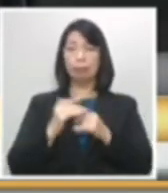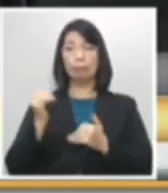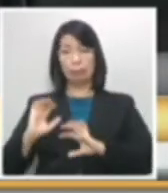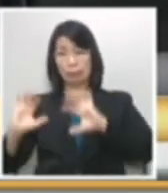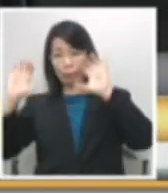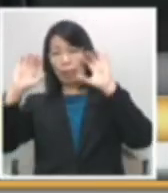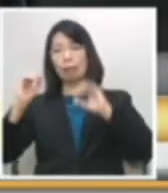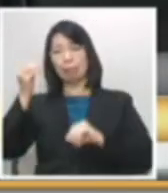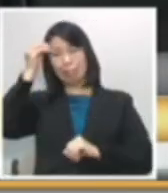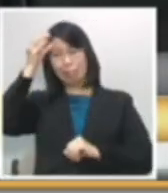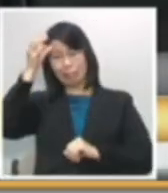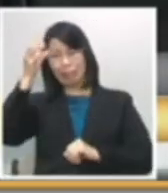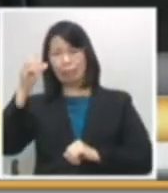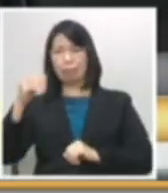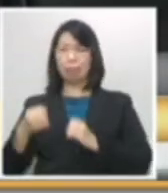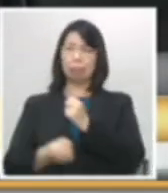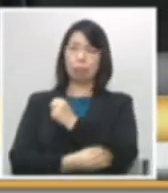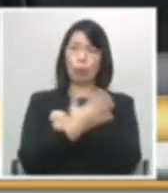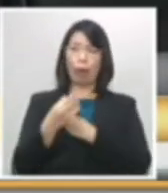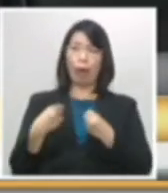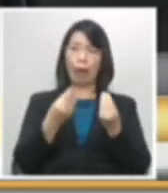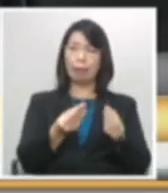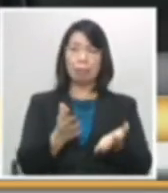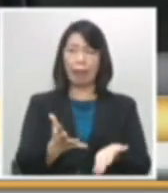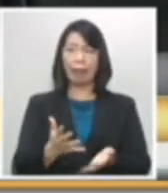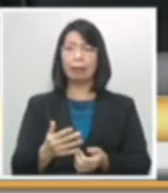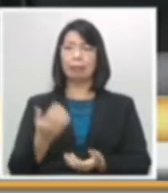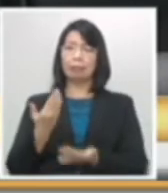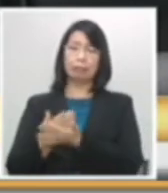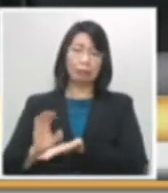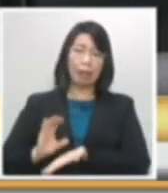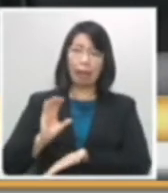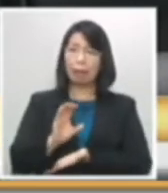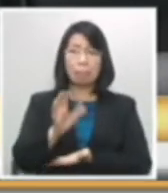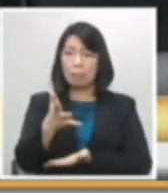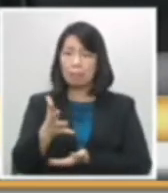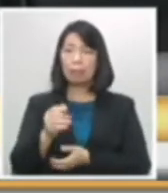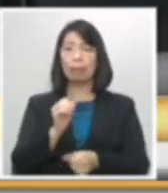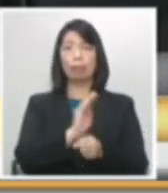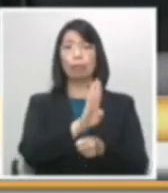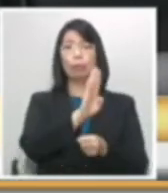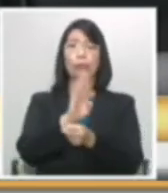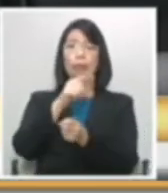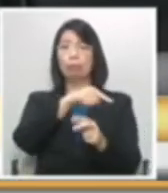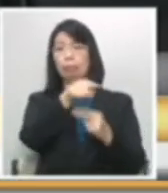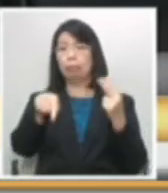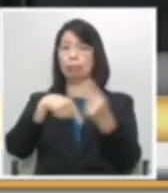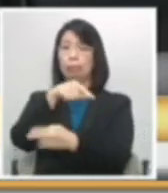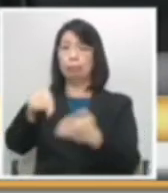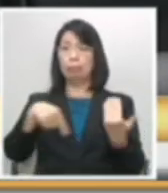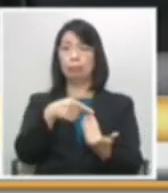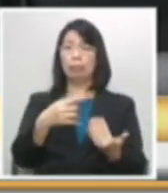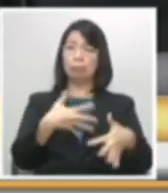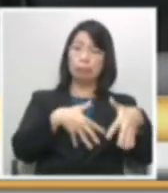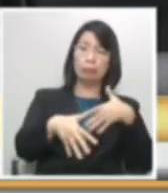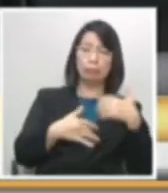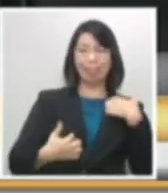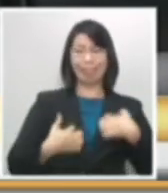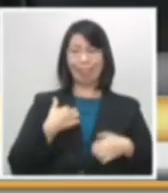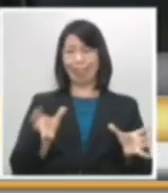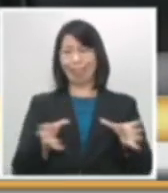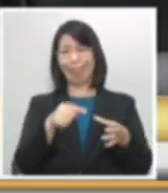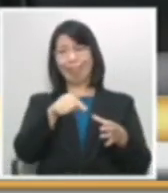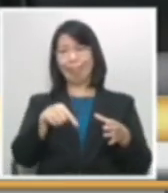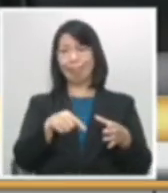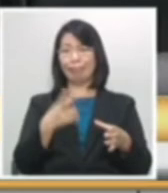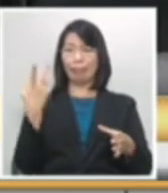ญาไม่ให้โอกาสไม่เอาทุนให้หากผู้ประกอบการ SME และประชาชนกลุ่มนี้ไม่